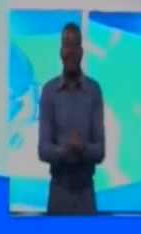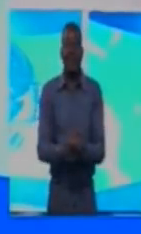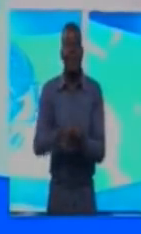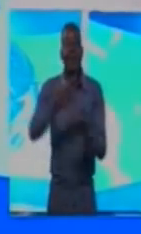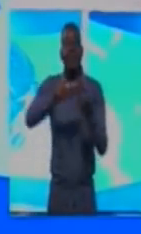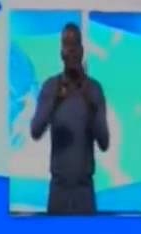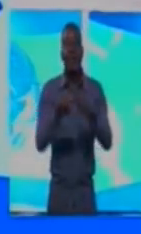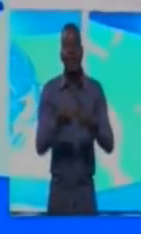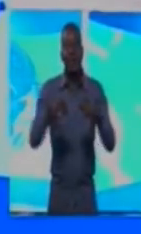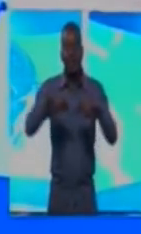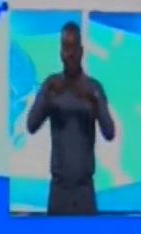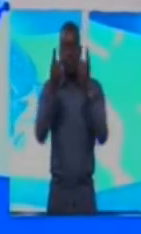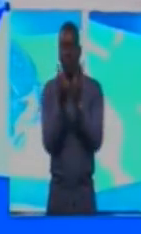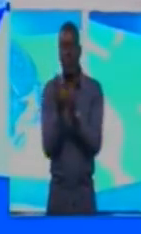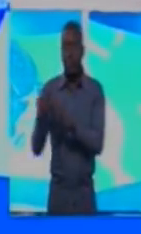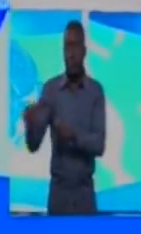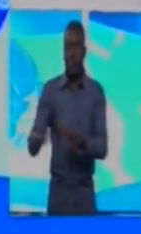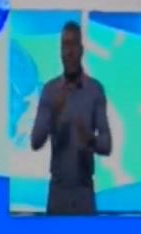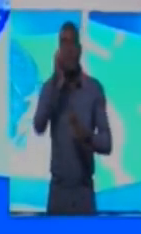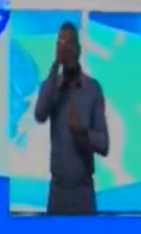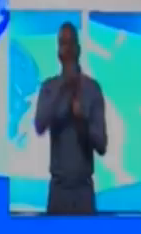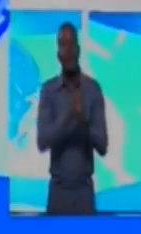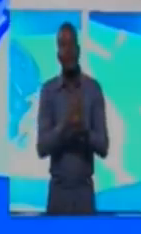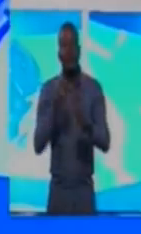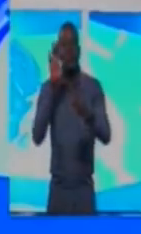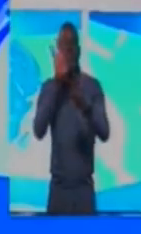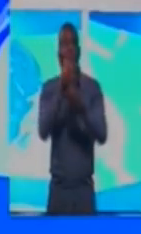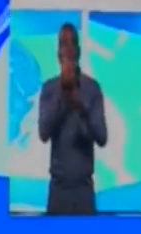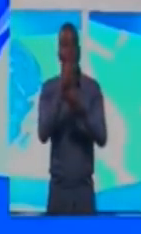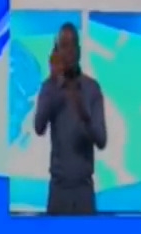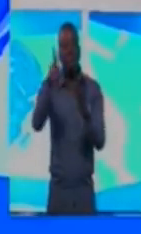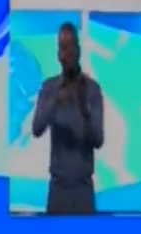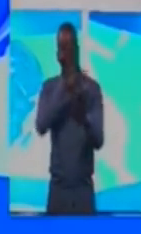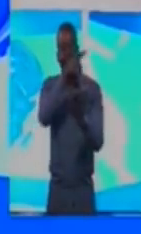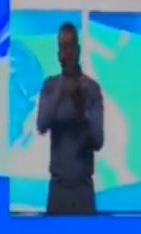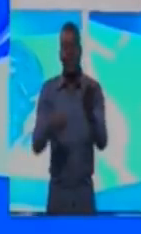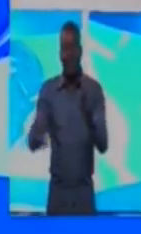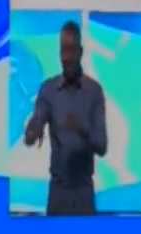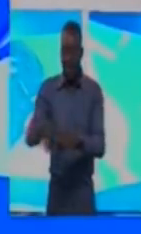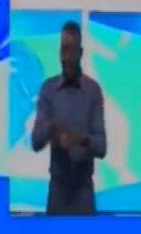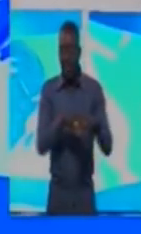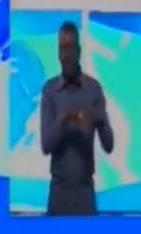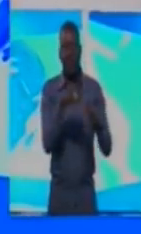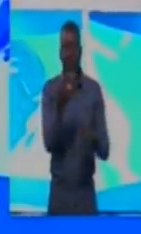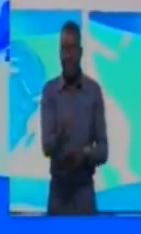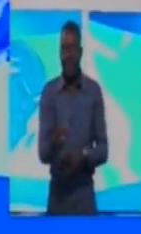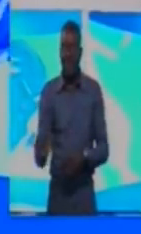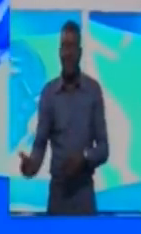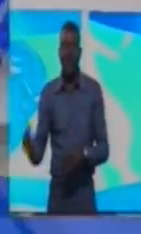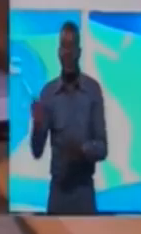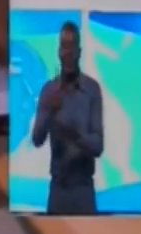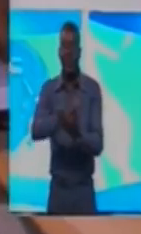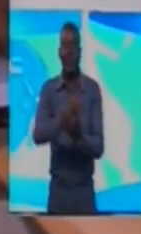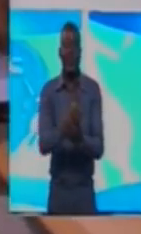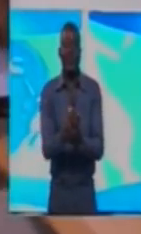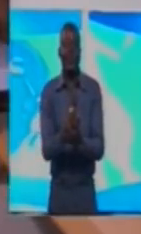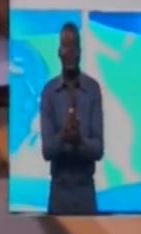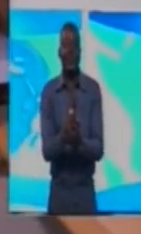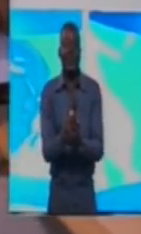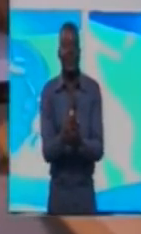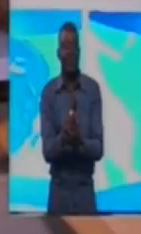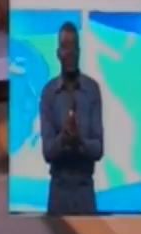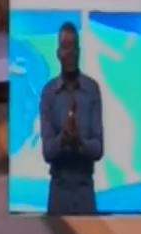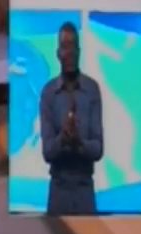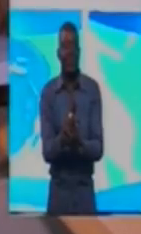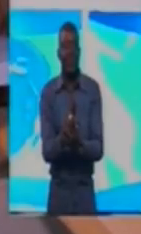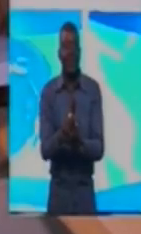groupe d'action et de plaidoyer pour l'élimination du mariage précoce. Consul Koulibaly, Tanga Robert Kafando.